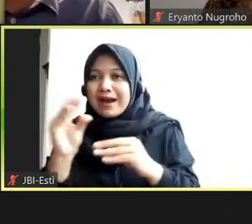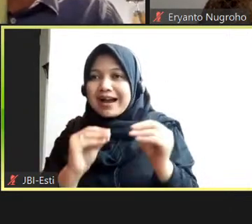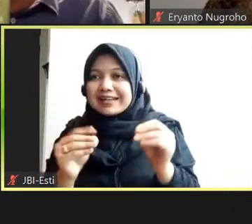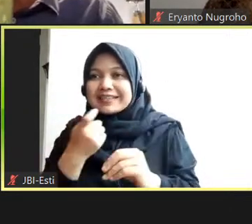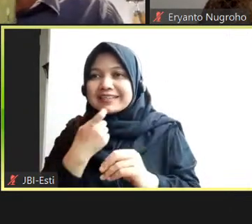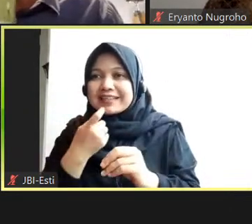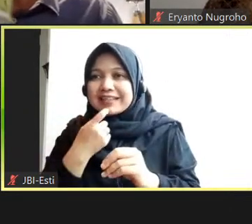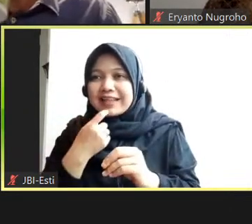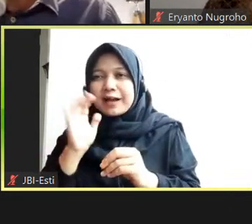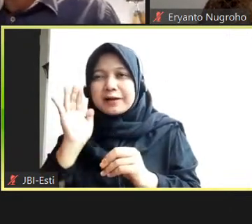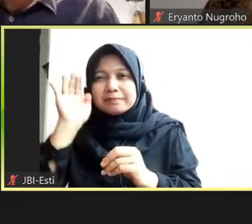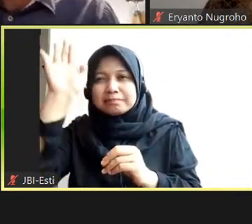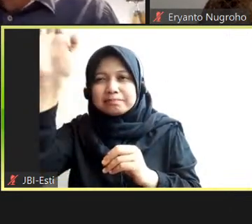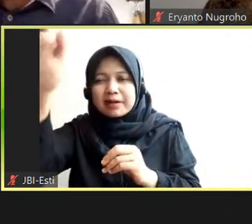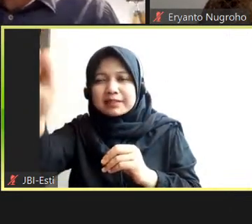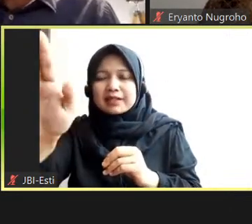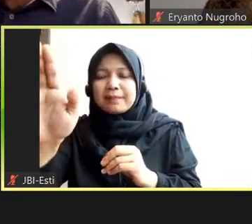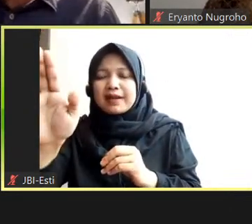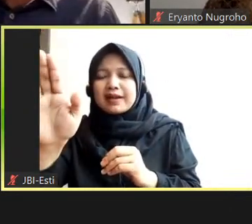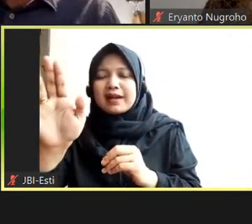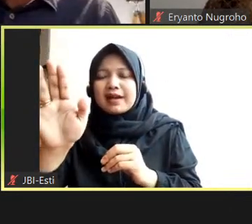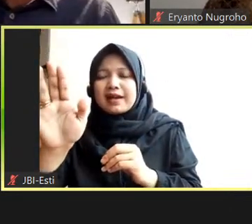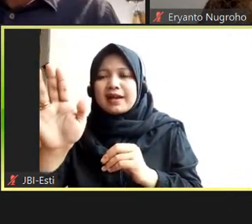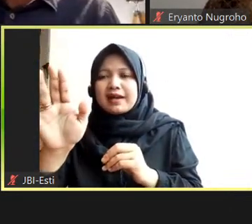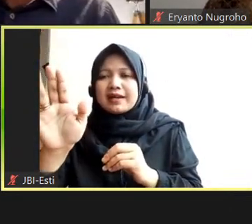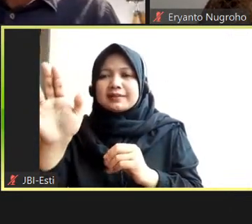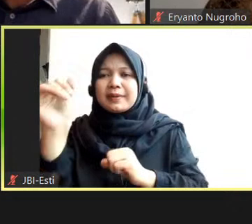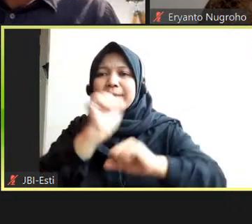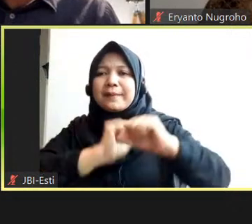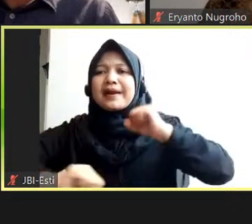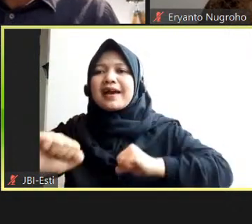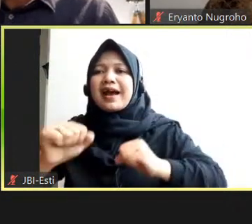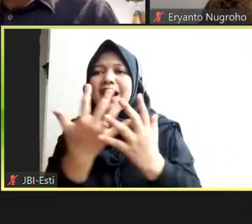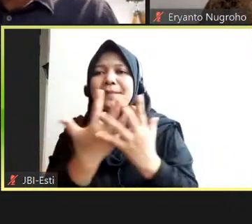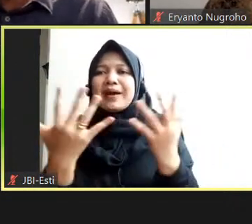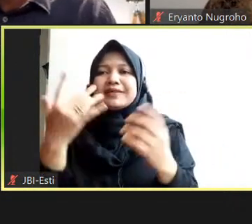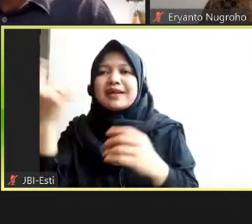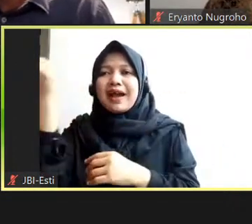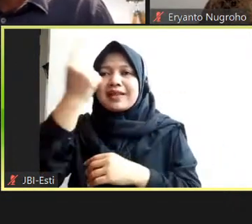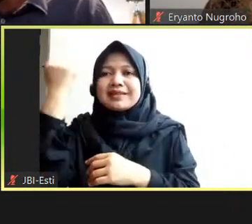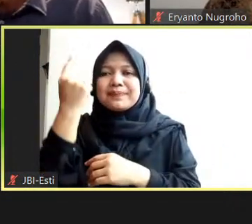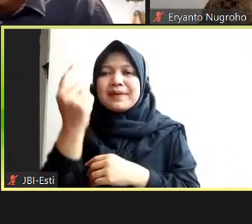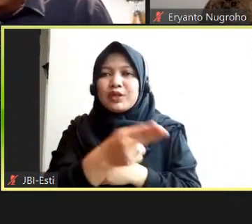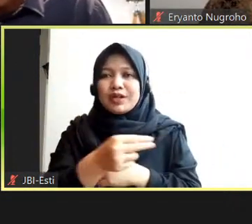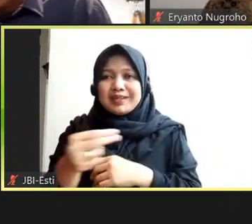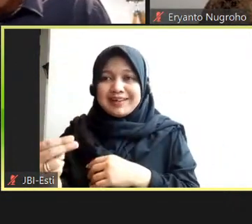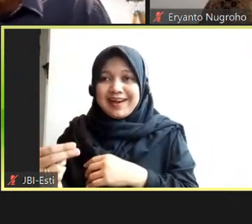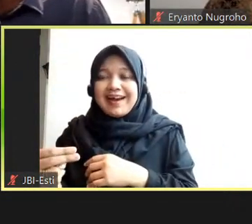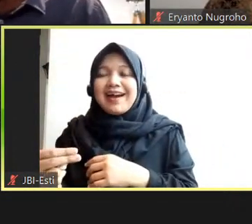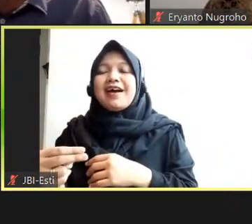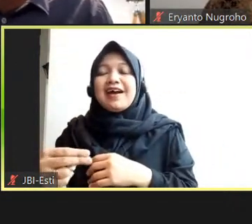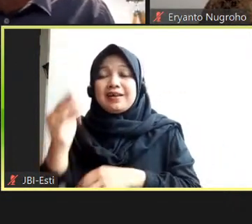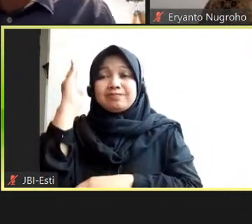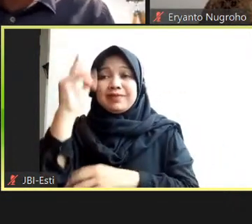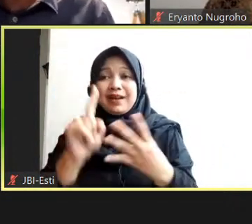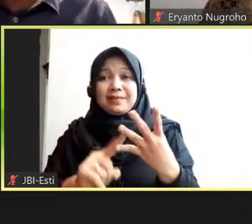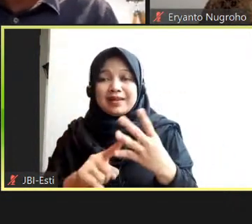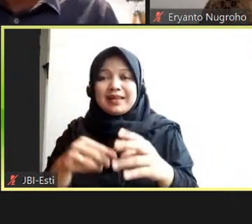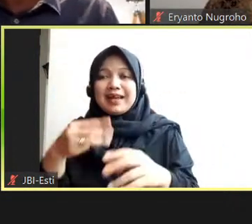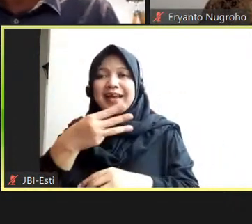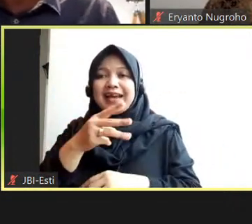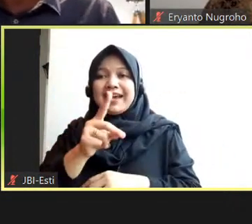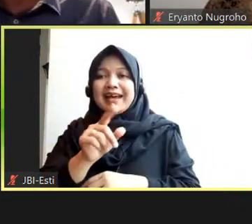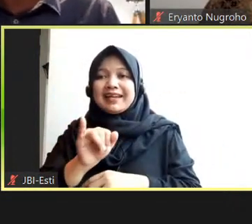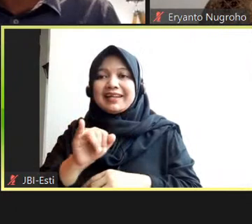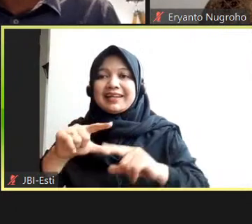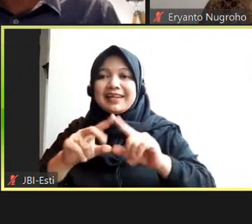masa depan ruang gerak masyarakat sipil di Indonesia. Pembicara yang keempat ini adalah Bang Erianto Nugroho, peneliti senior